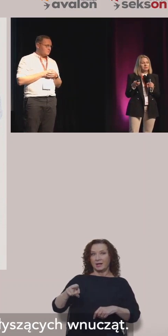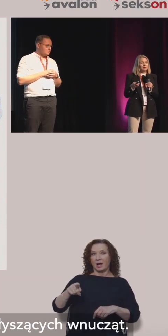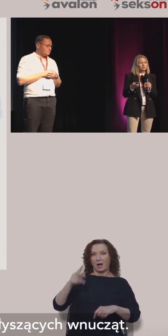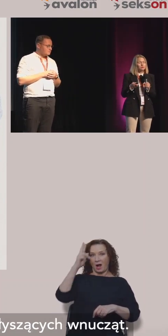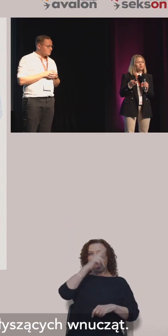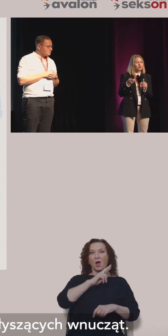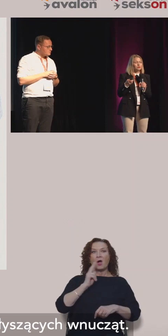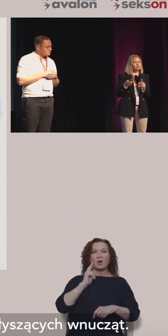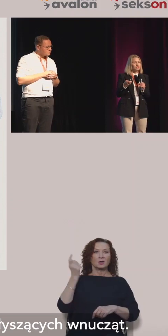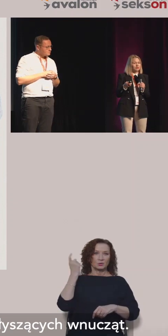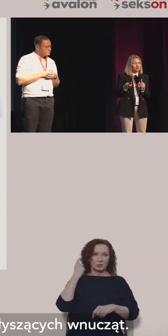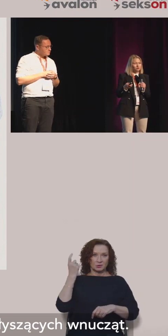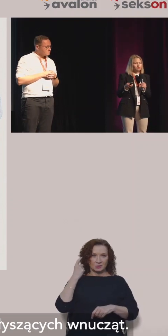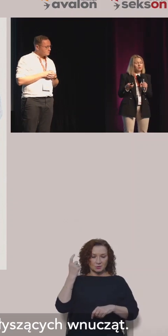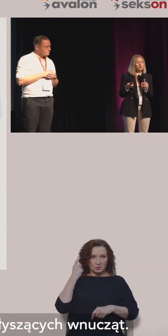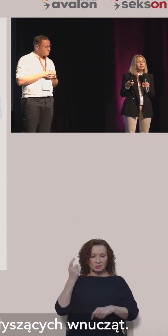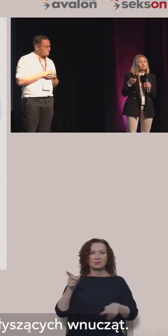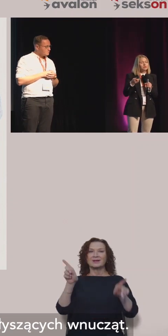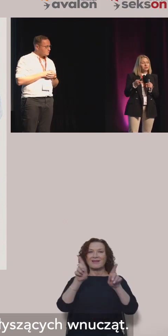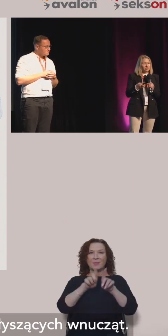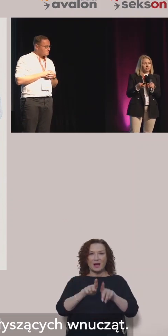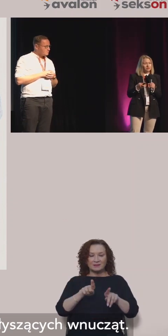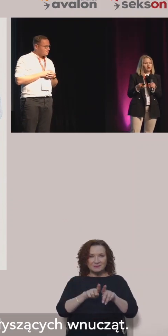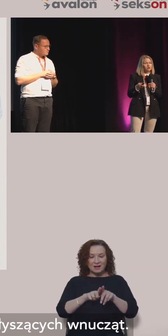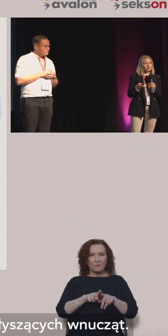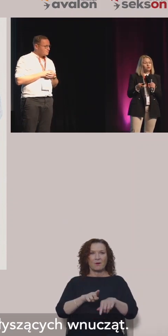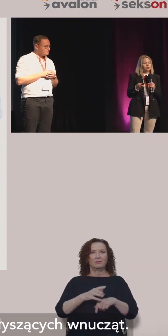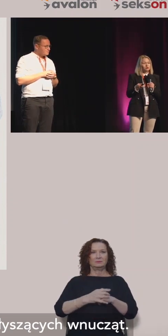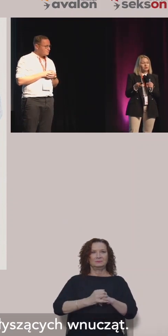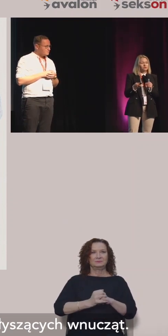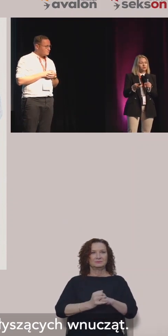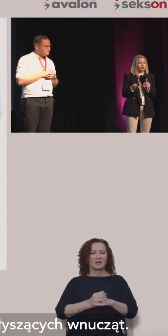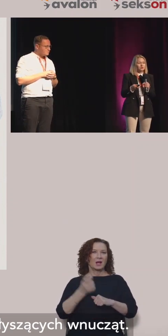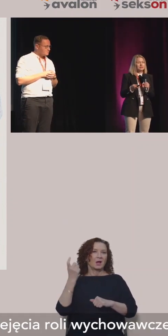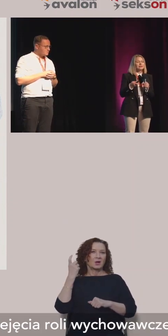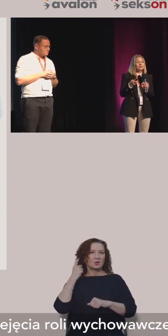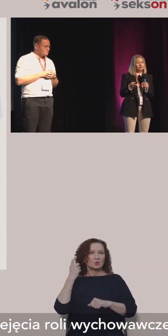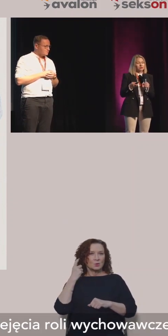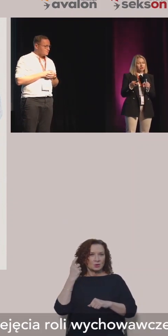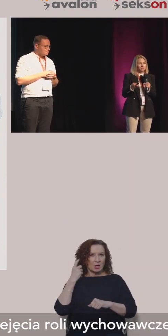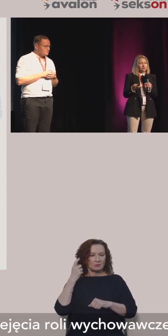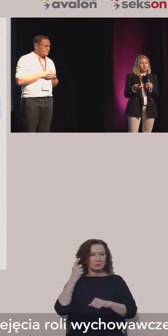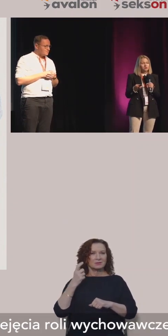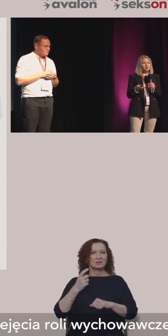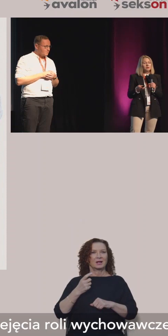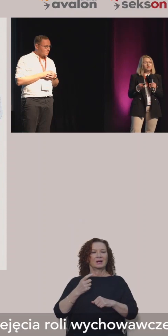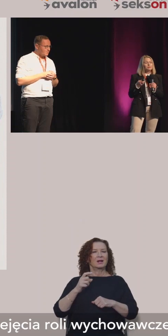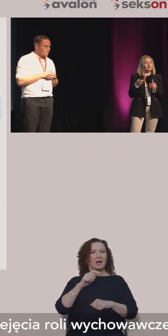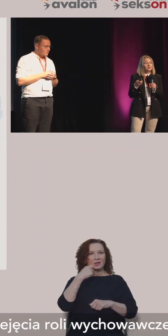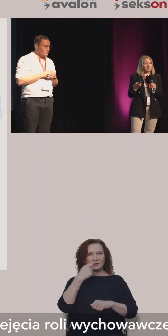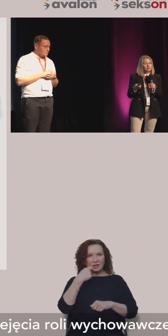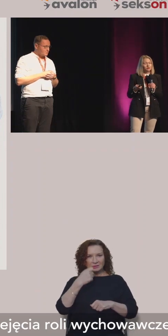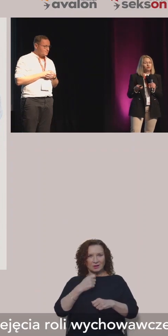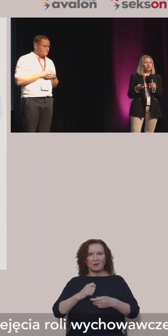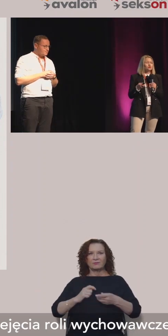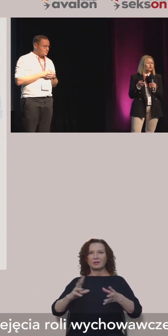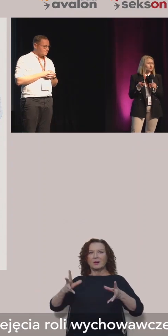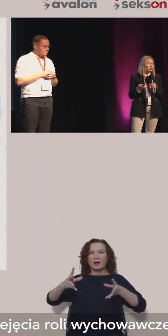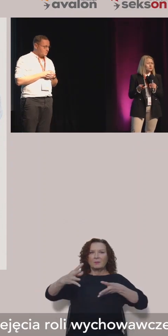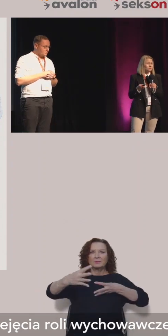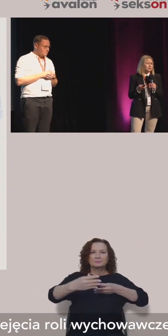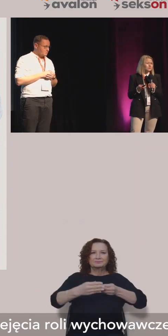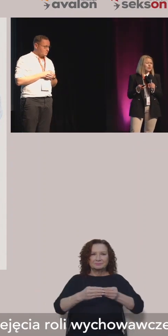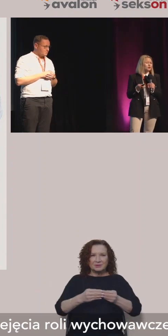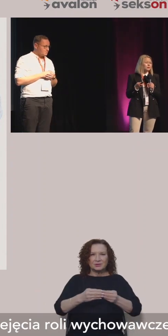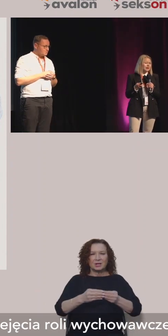więc tym samym tym słyszącym dziadkom jest bliżej do ich słyszących wnucząt. Dlatego tak często namawiają i